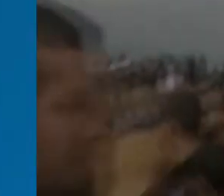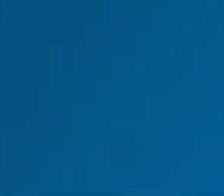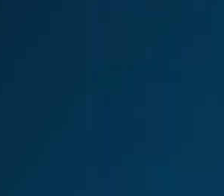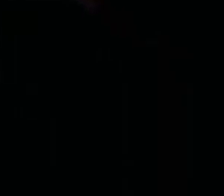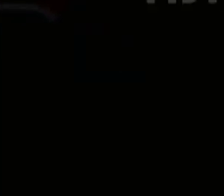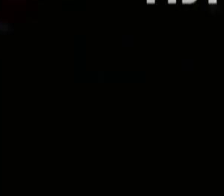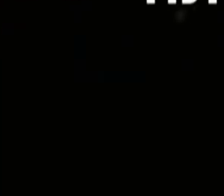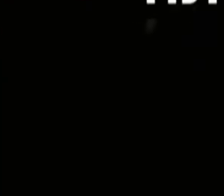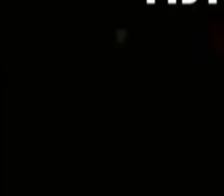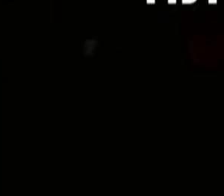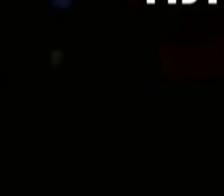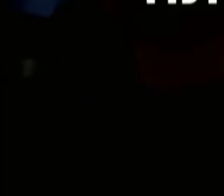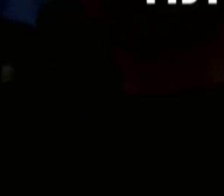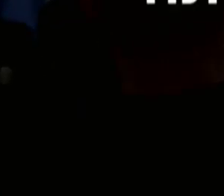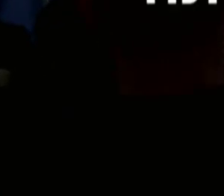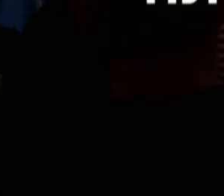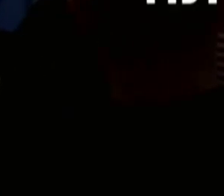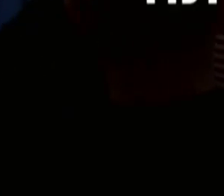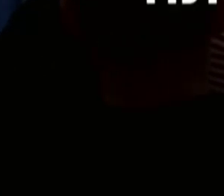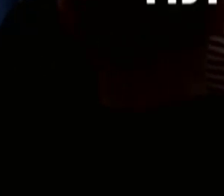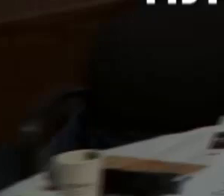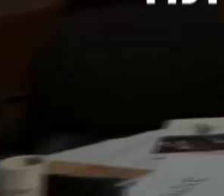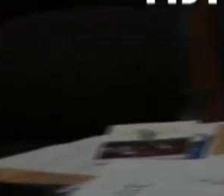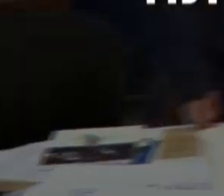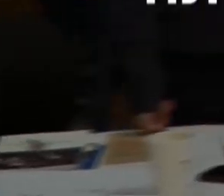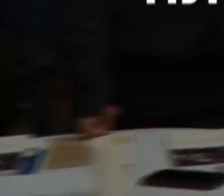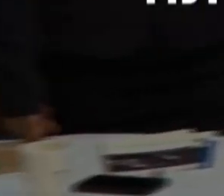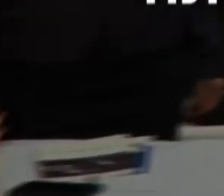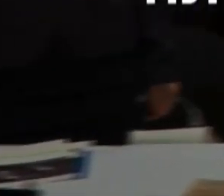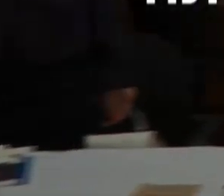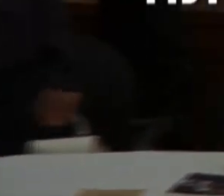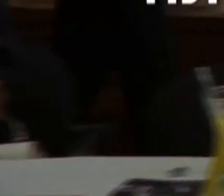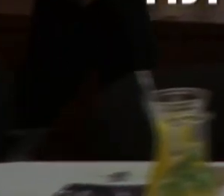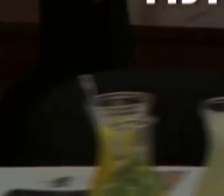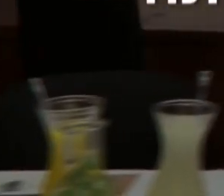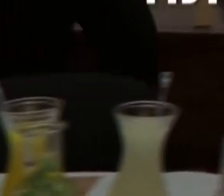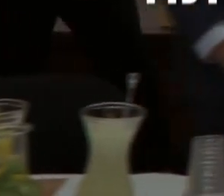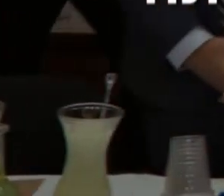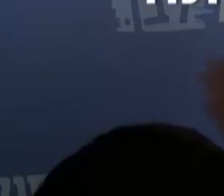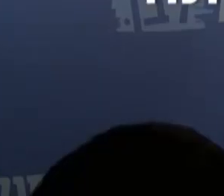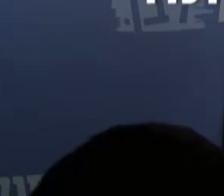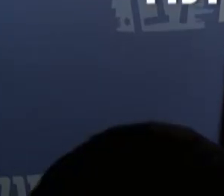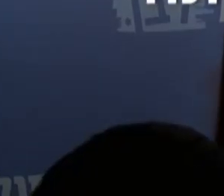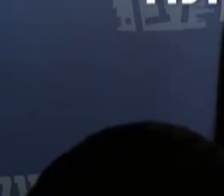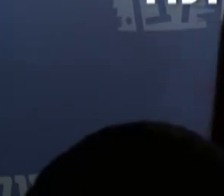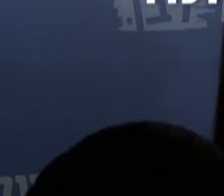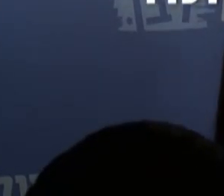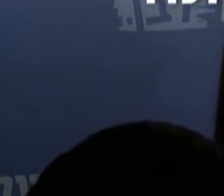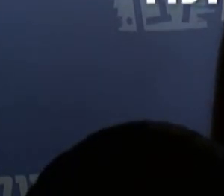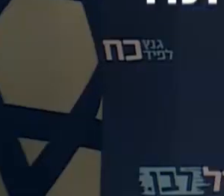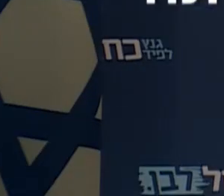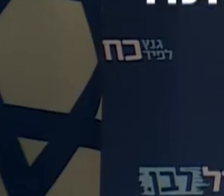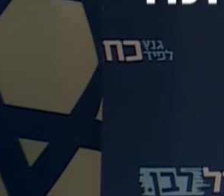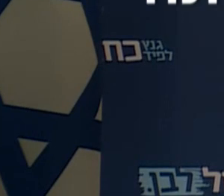חמאס. בחירות 2019, התוכניות של המפלגות הגדולות לישורת האחרונה של הבחירות.